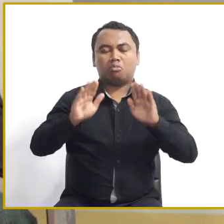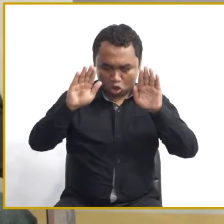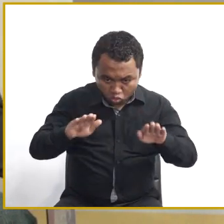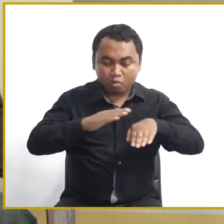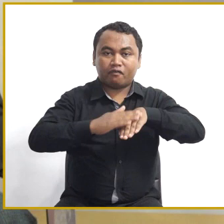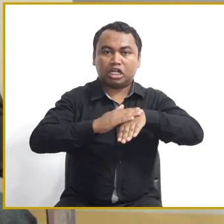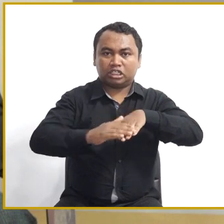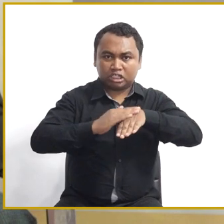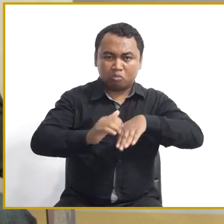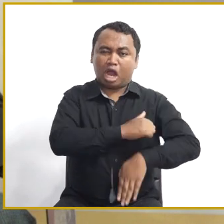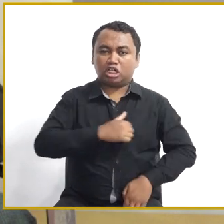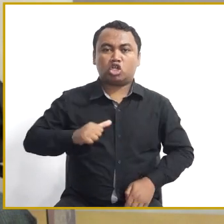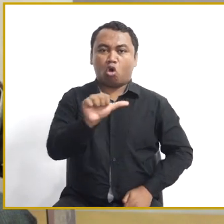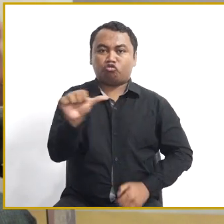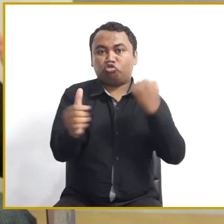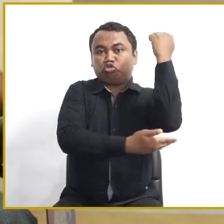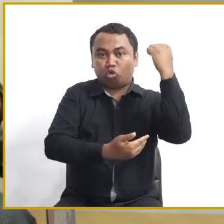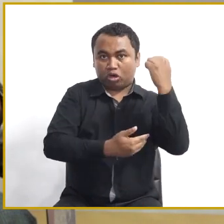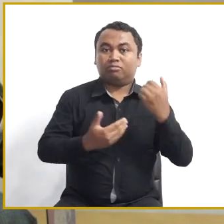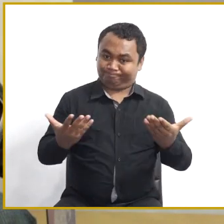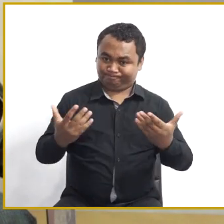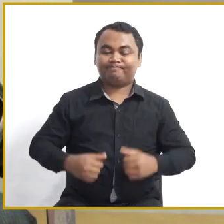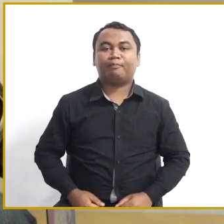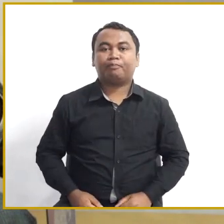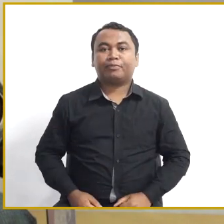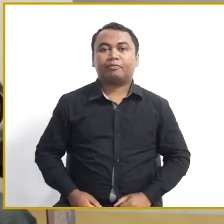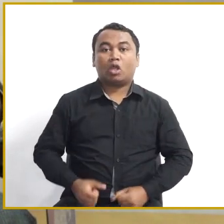rehetrarehetra raha ohatra zany isaina